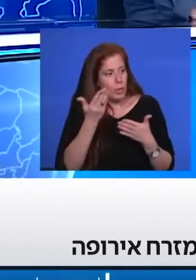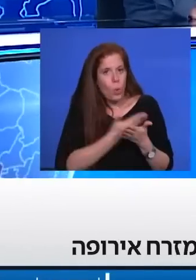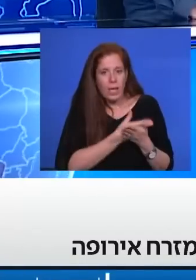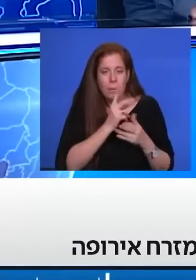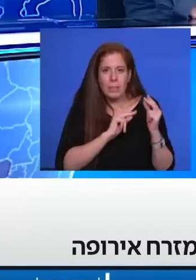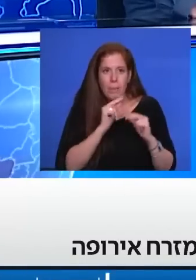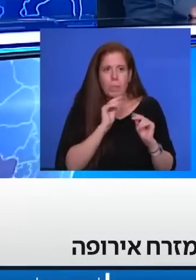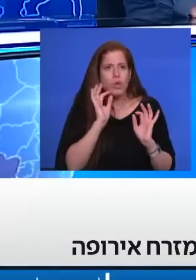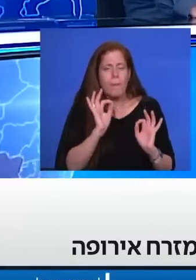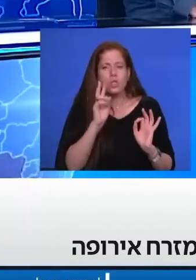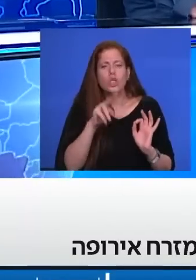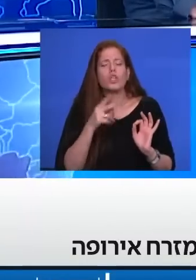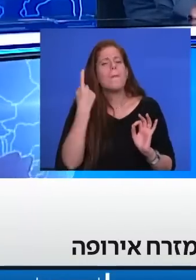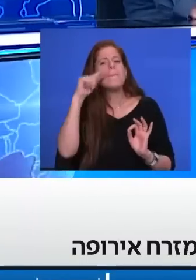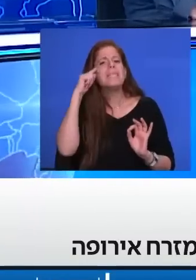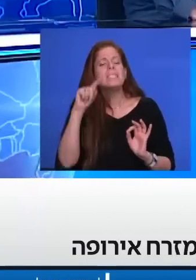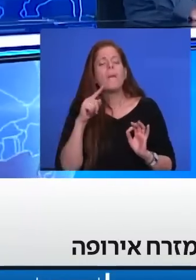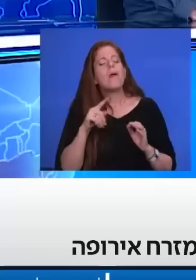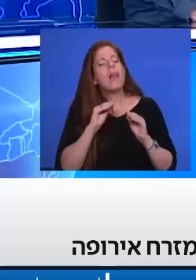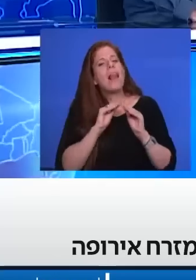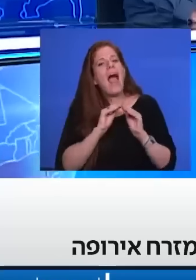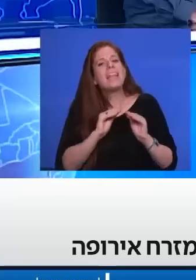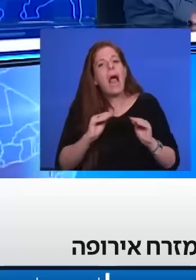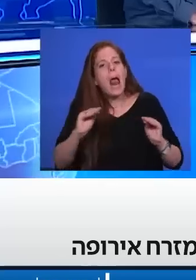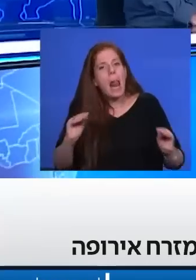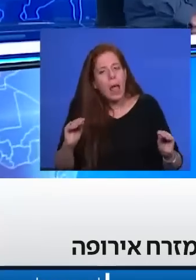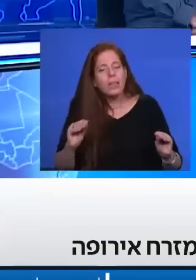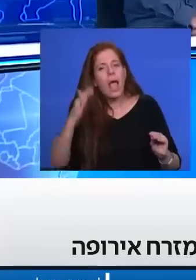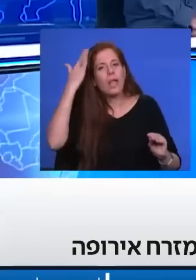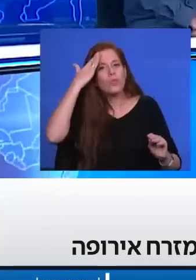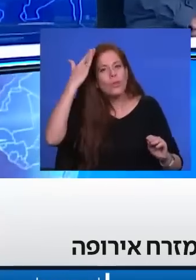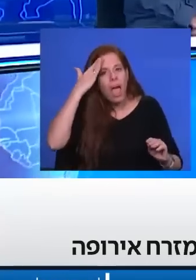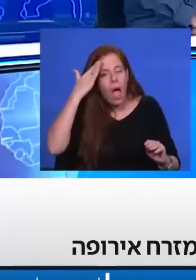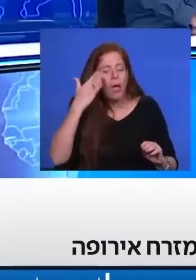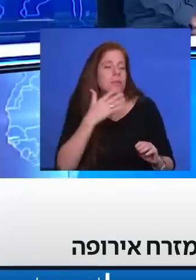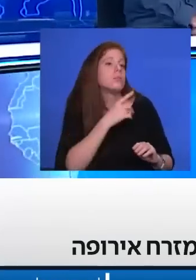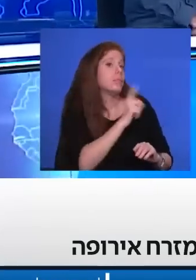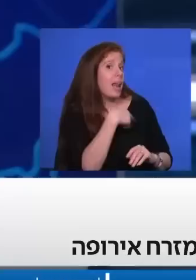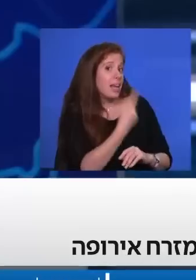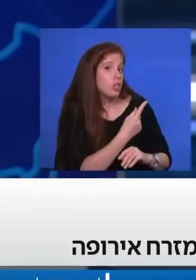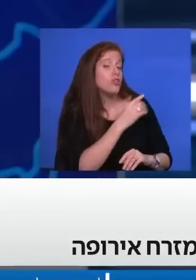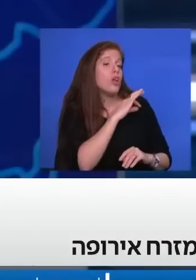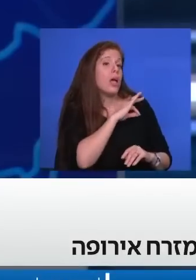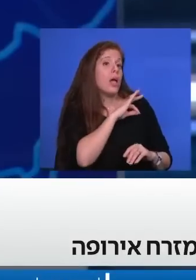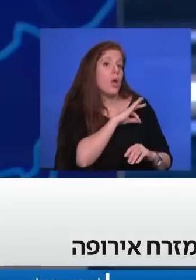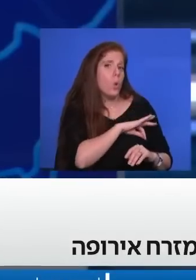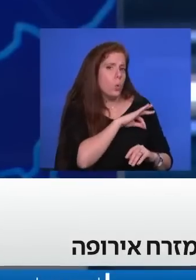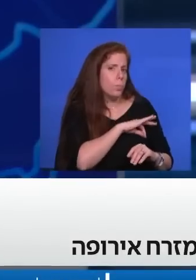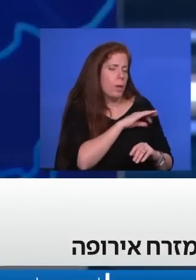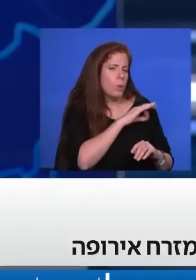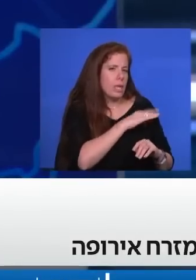ממש מיזם להנחלת התודעה בדבר... בקשר הזה צריך לציין שבורוסיה דורטמונד הייתה